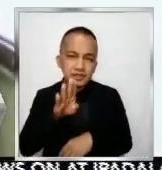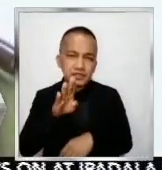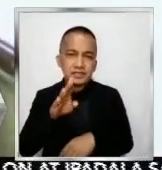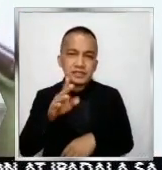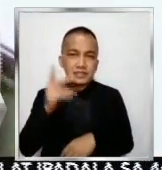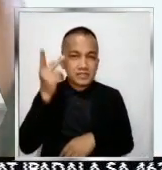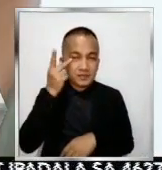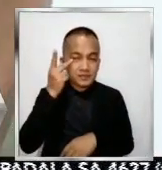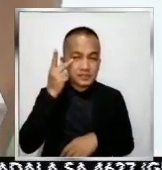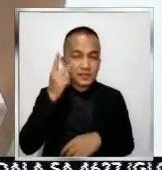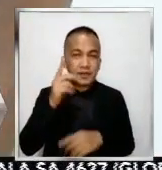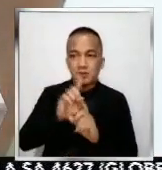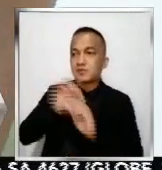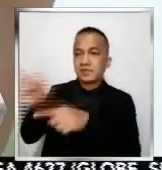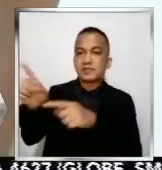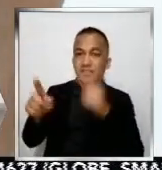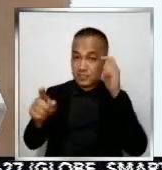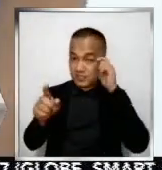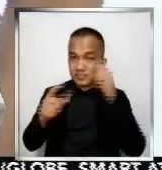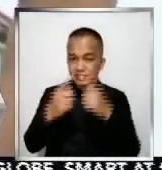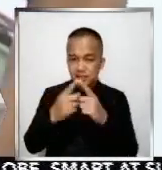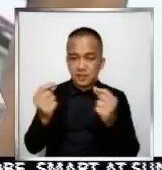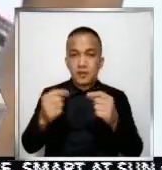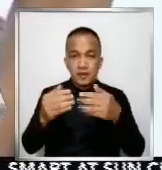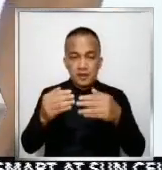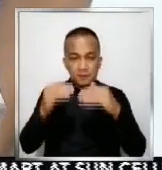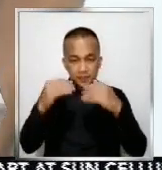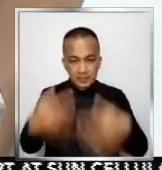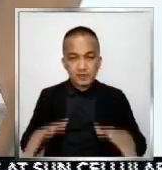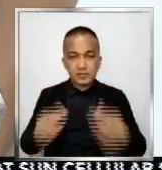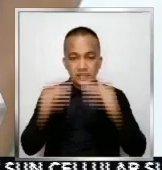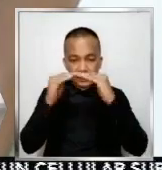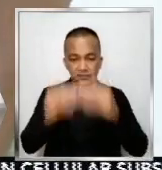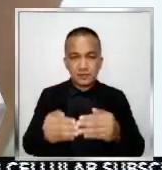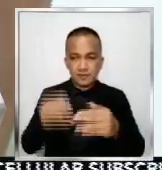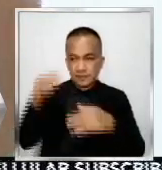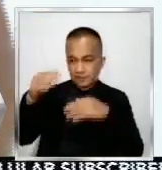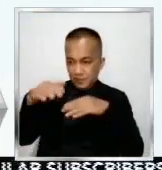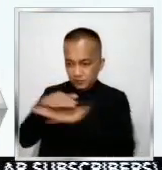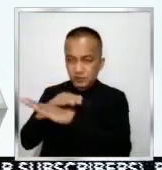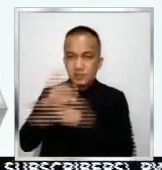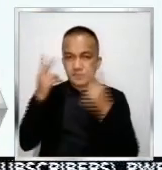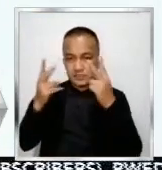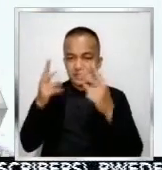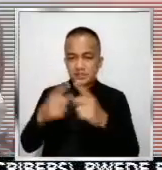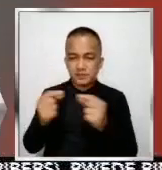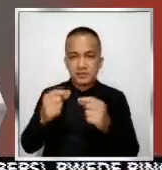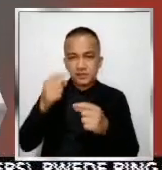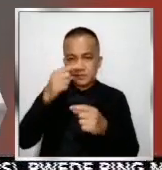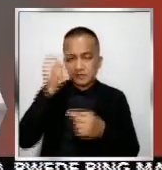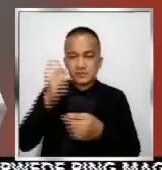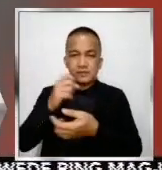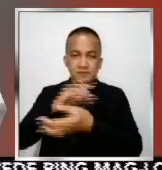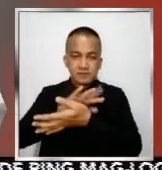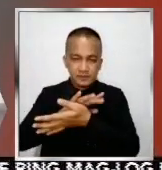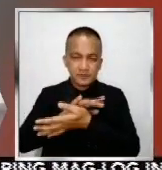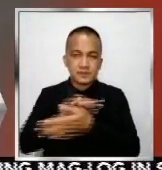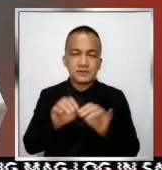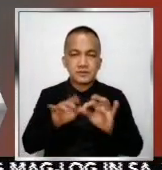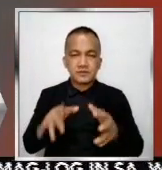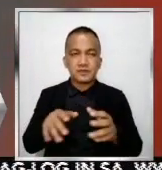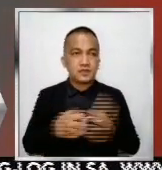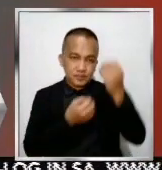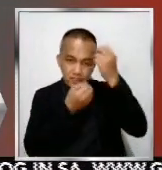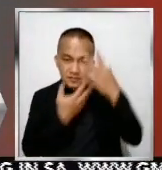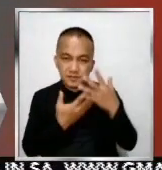Japan pagkatapos ng lockdown sa pagpasok ng mga bisita sa Japan dala ng COVID-19 pandemic. He told me to just play my